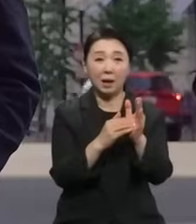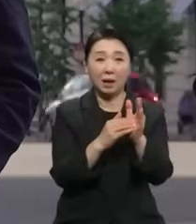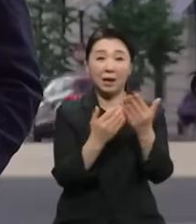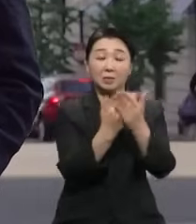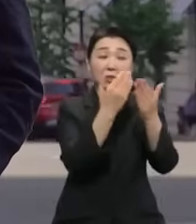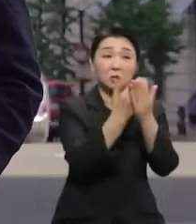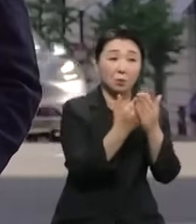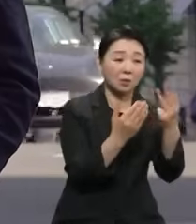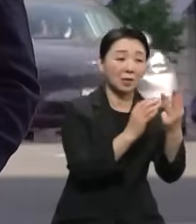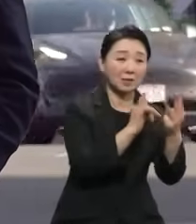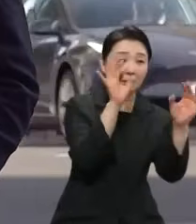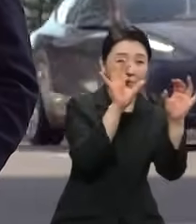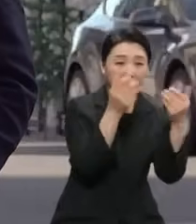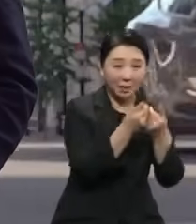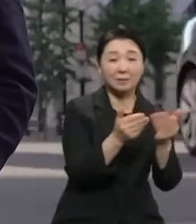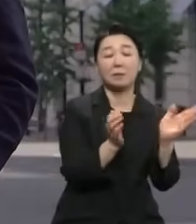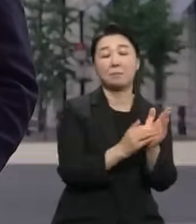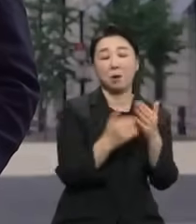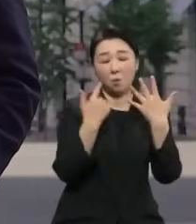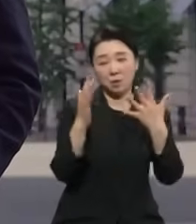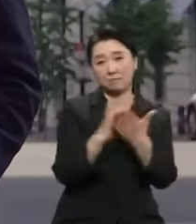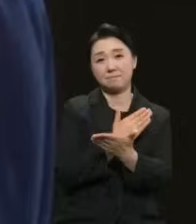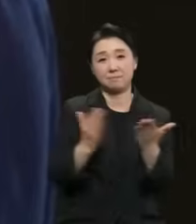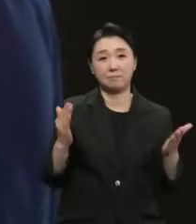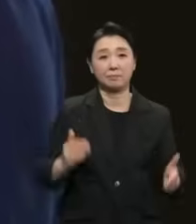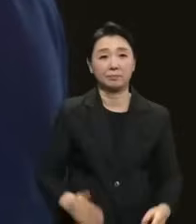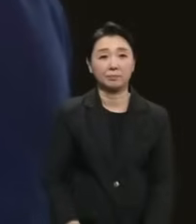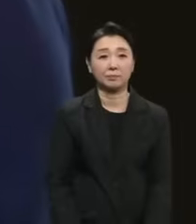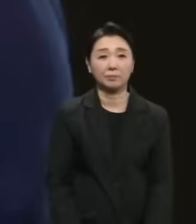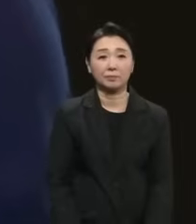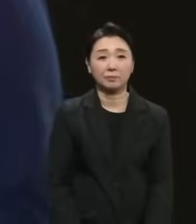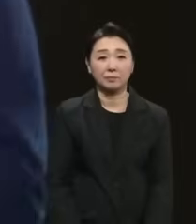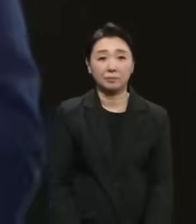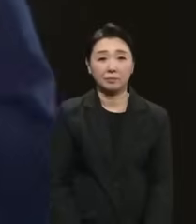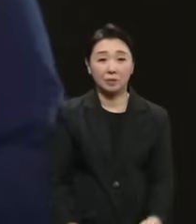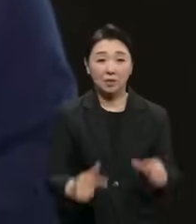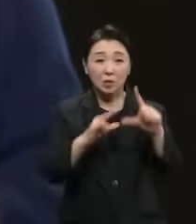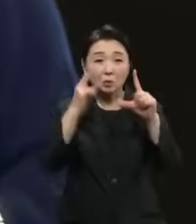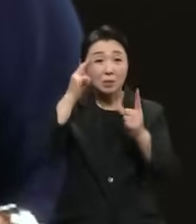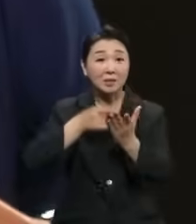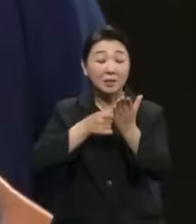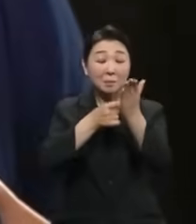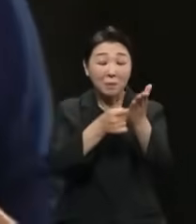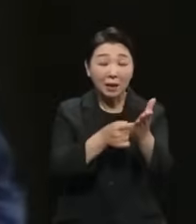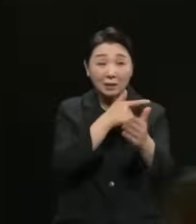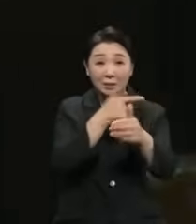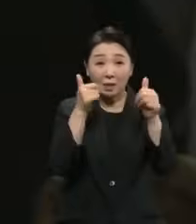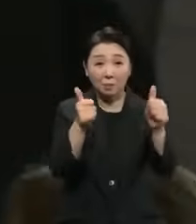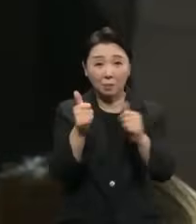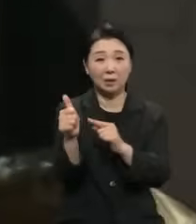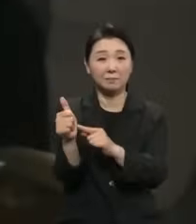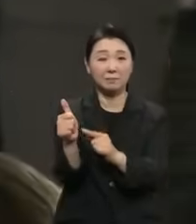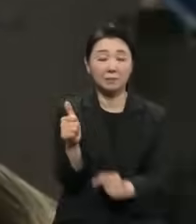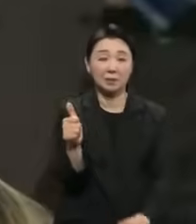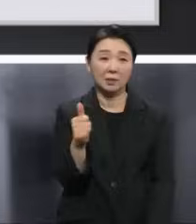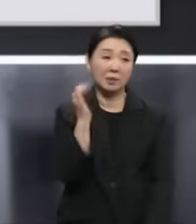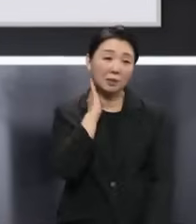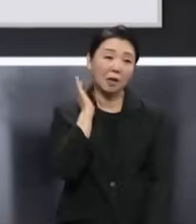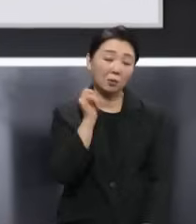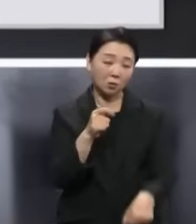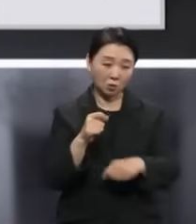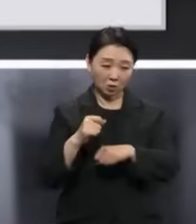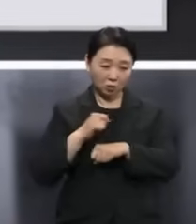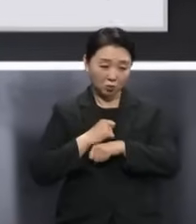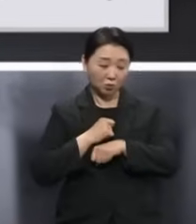모두 반대하는 등 판단이 극명하게 갈렸습니다. 소수 의견을 낸 소토마요르 대법관은 대통령이 특수부대에